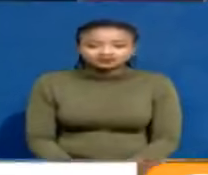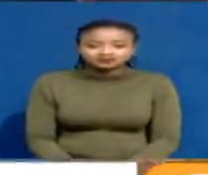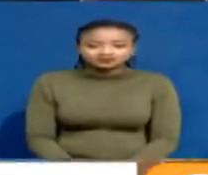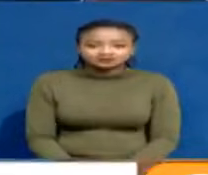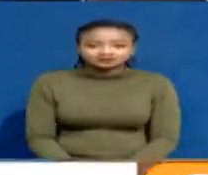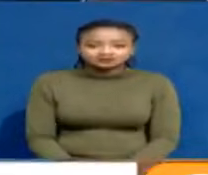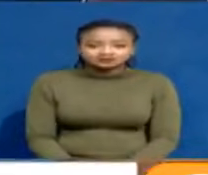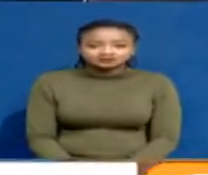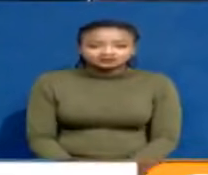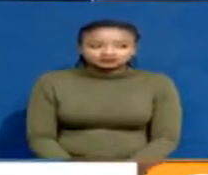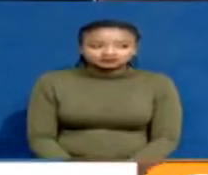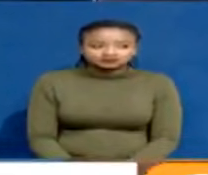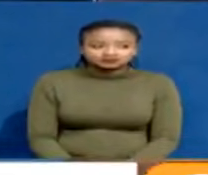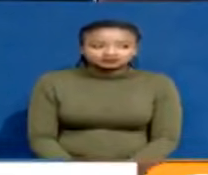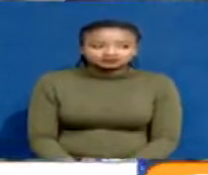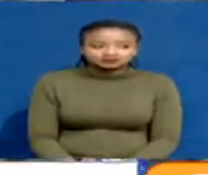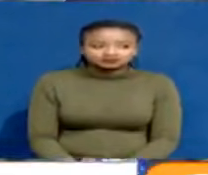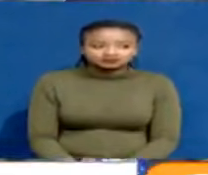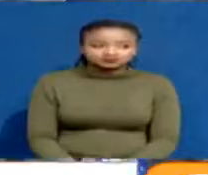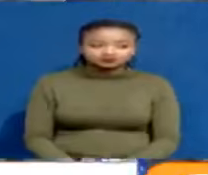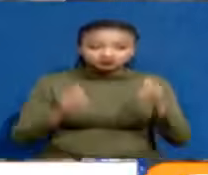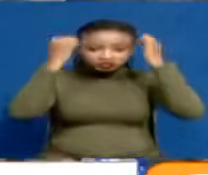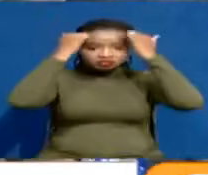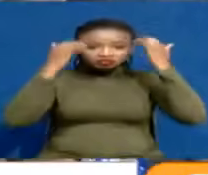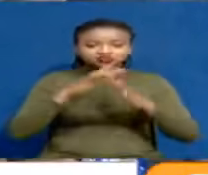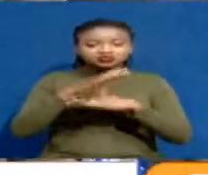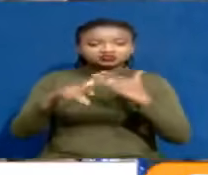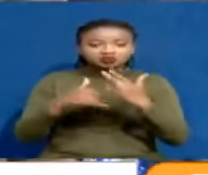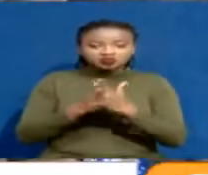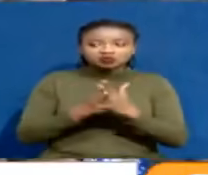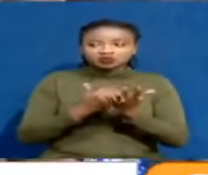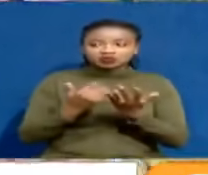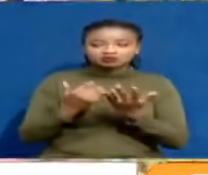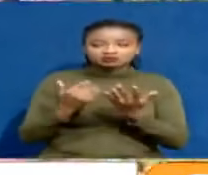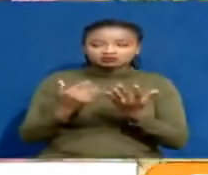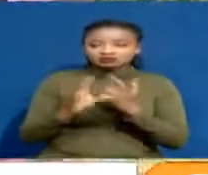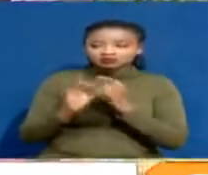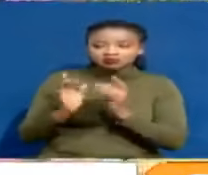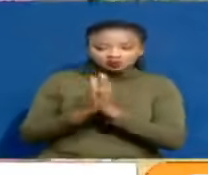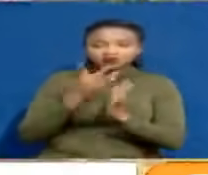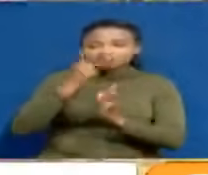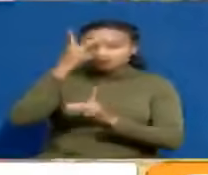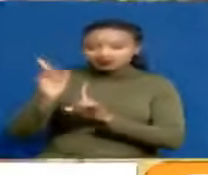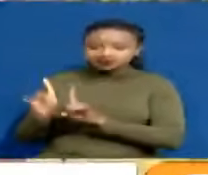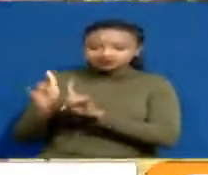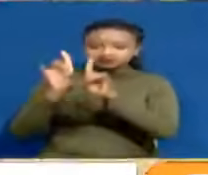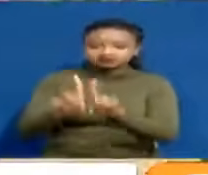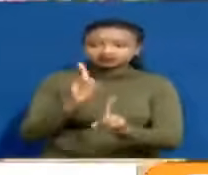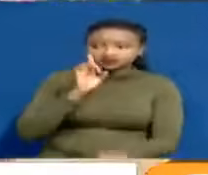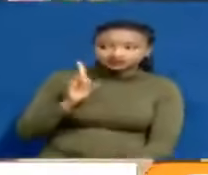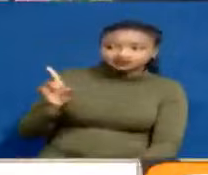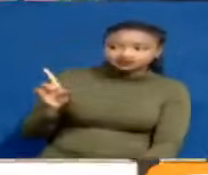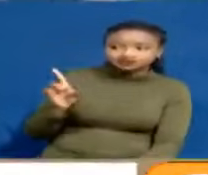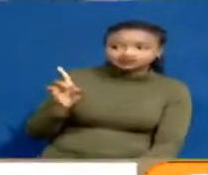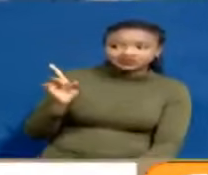Wanafunzi wa kidato cha kwanza kote nchini pamoja na wazazi wao waliandamana sako kwa bako. Watainiwa hao wa